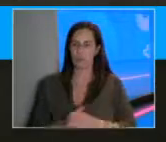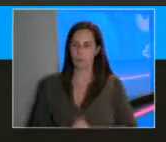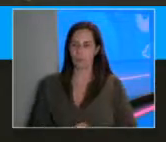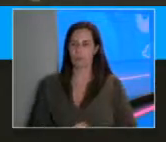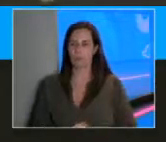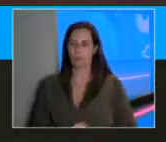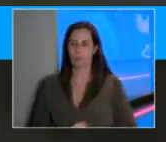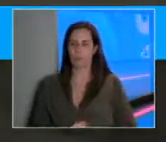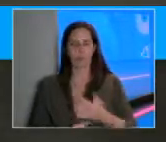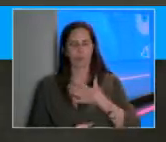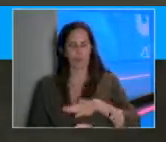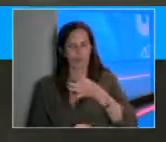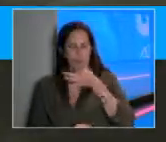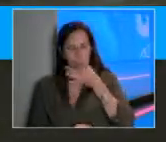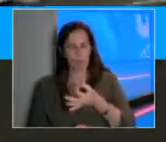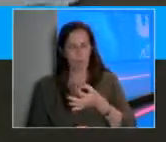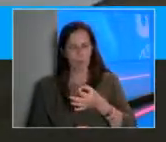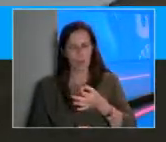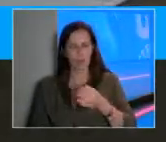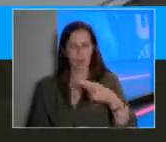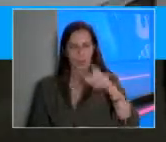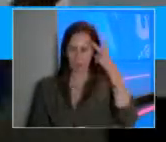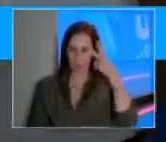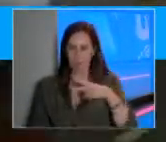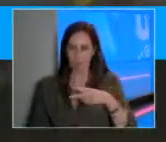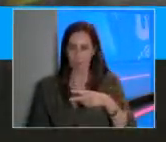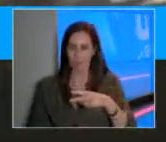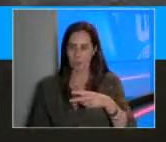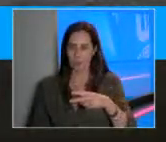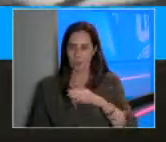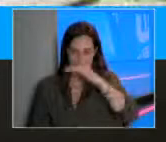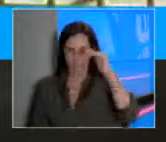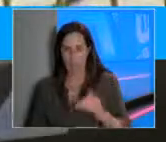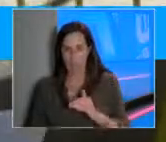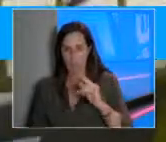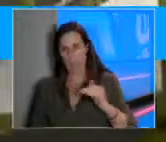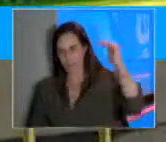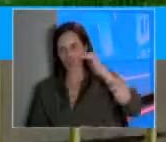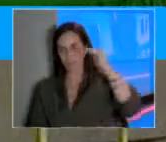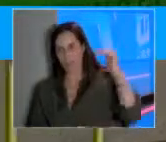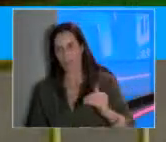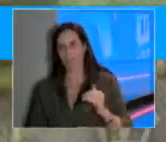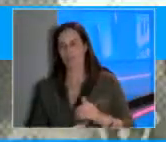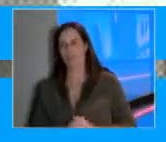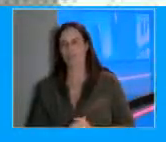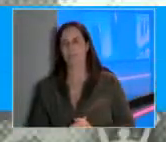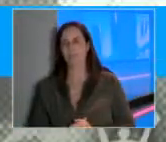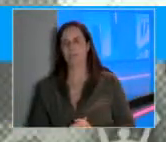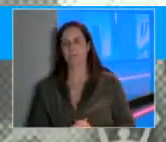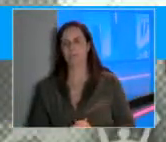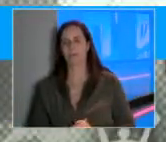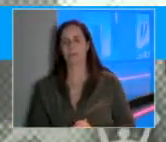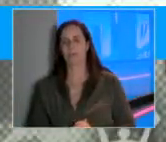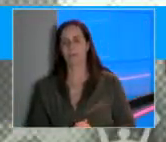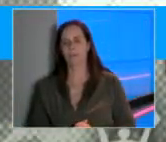אוקיי. אני רוצה לשאול אותך שאלה כללית למיטב הבנתך, על פי גם... זה יצרה קטן יותר. כן, בוודאי, בוודאי, בוודאי. על פי